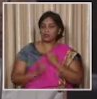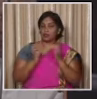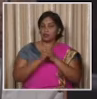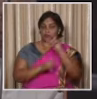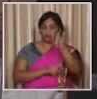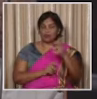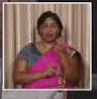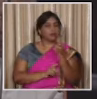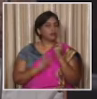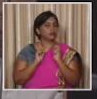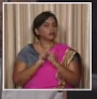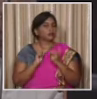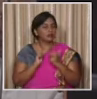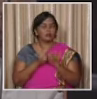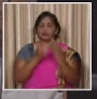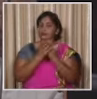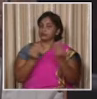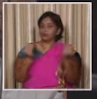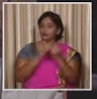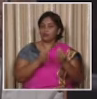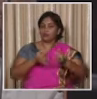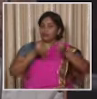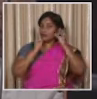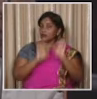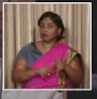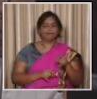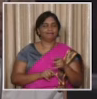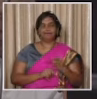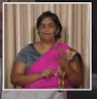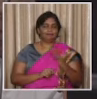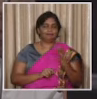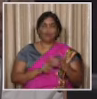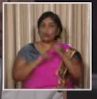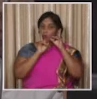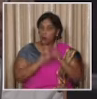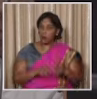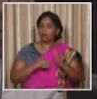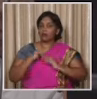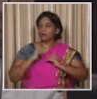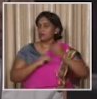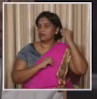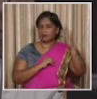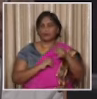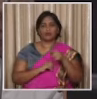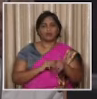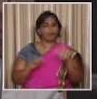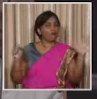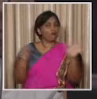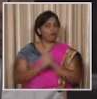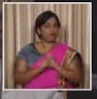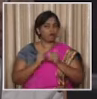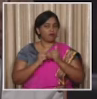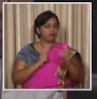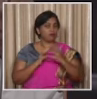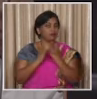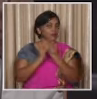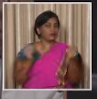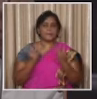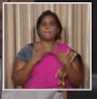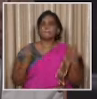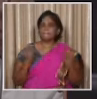පුද්ගලයන්ගේ ආර්ථික ප්‍රශ්න විසඳීම නිවැරදි ක්‍රමයක් නොවේ. එවැනි ක්‍රමයක් කිසි දිනක පූර්ණකාලීන විසඳුමක් වෙන්නේ